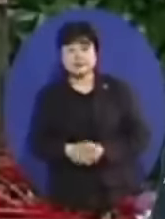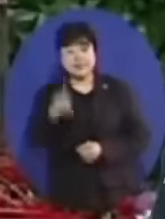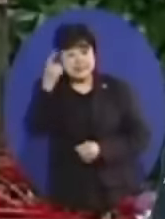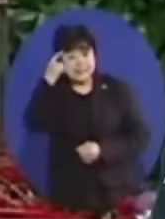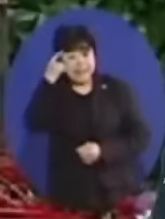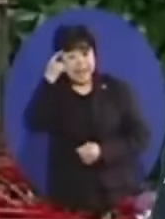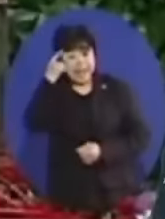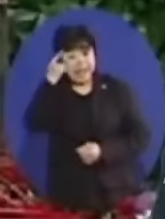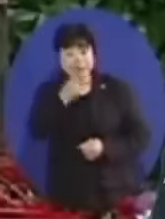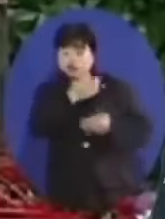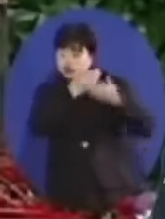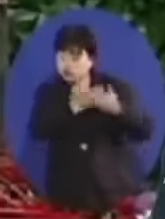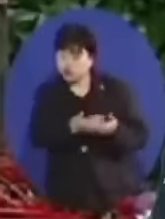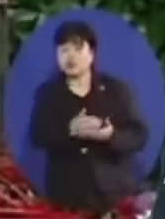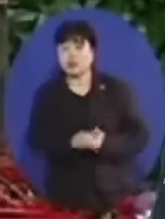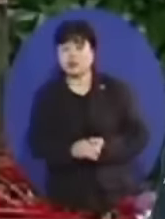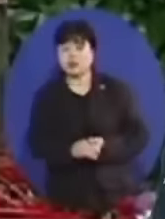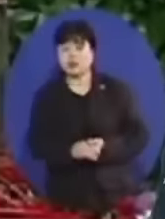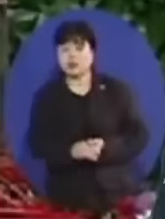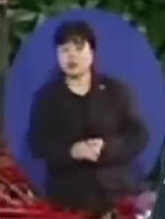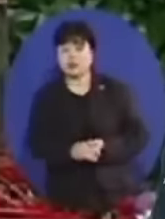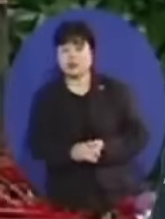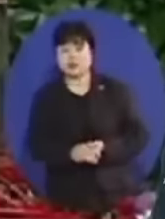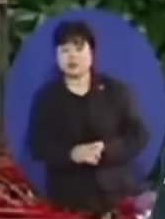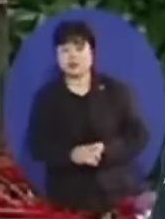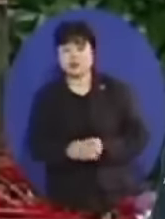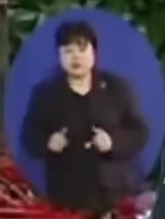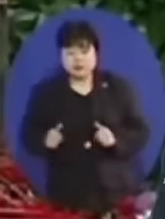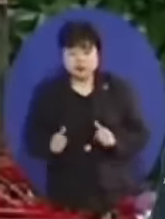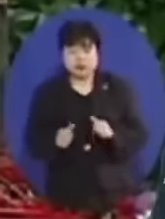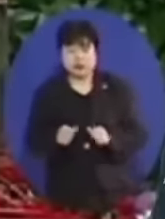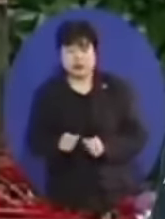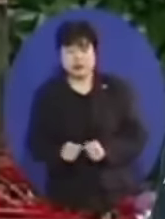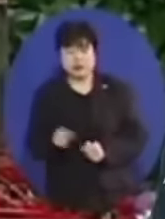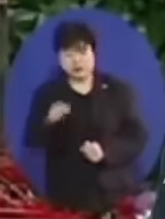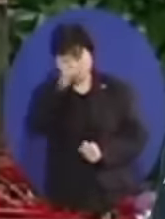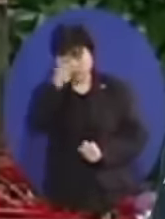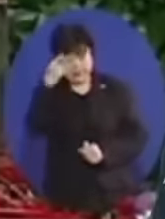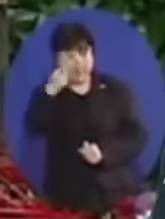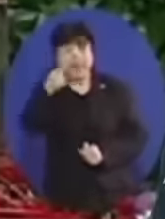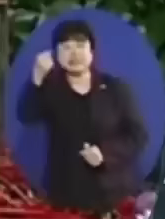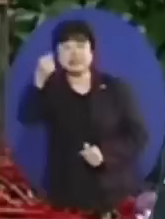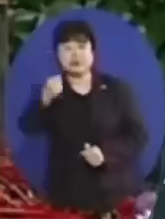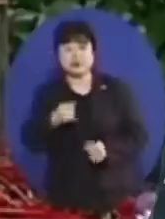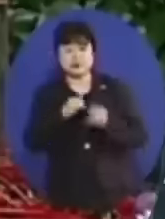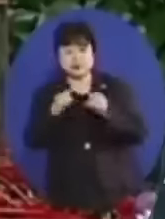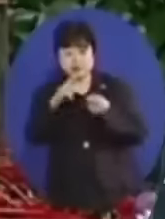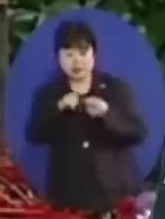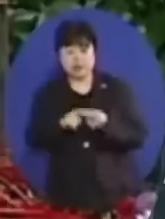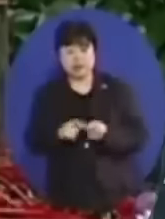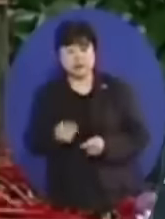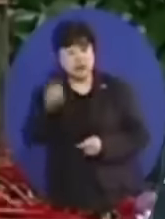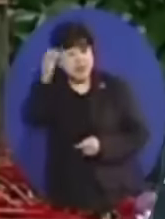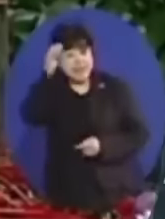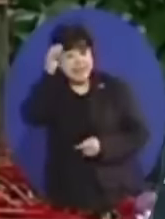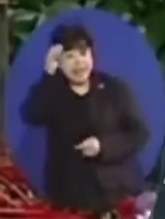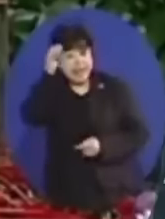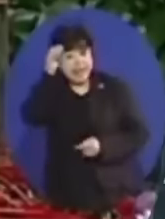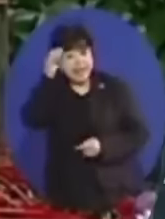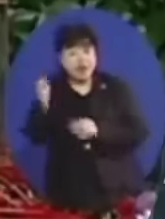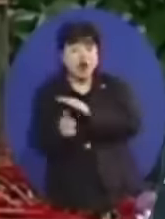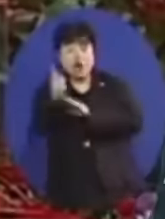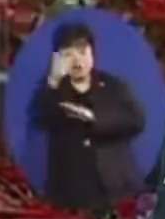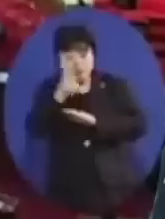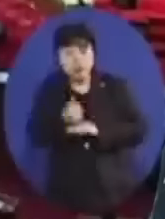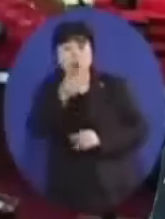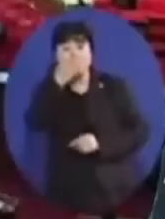생각이란 이처럼 중요합니다. 긍정적이고 적극 창조적인 생각을 하면서 인생에 대해 적극적인 기대를 하면 성공적인